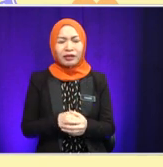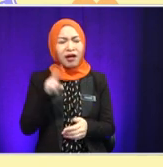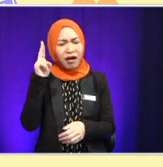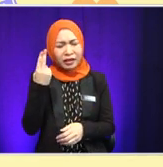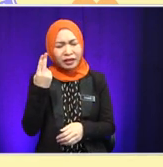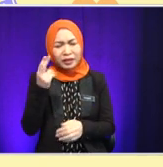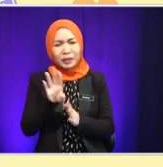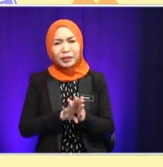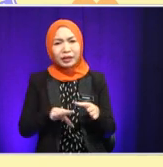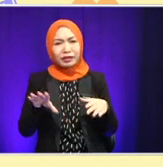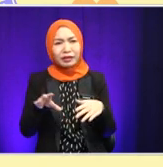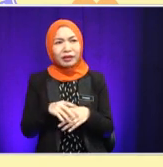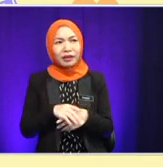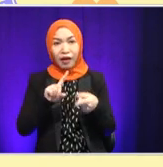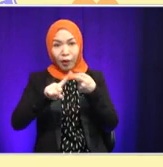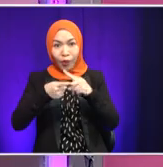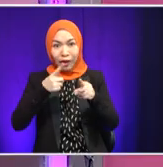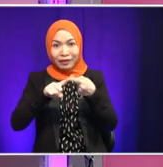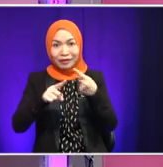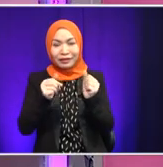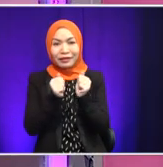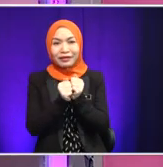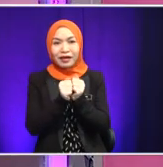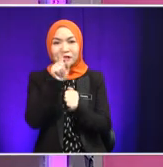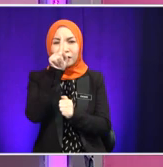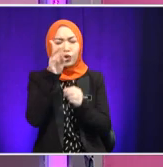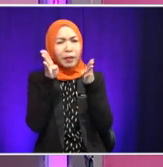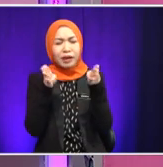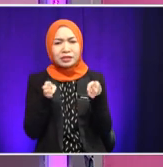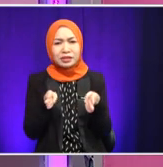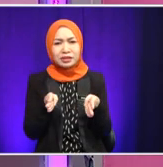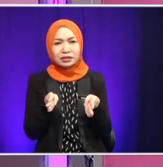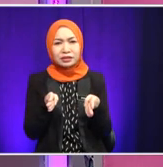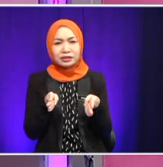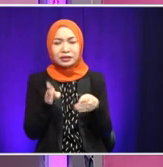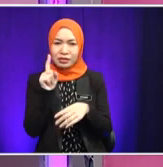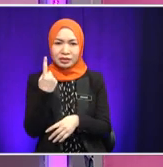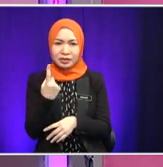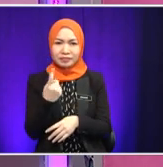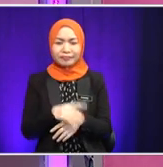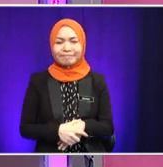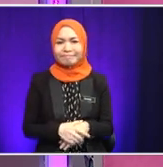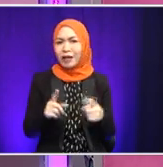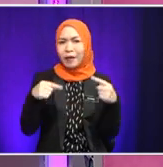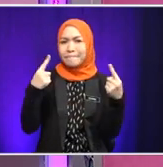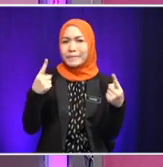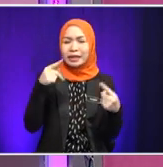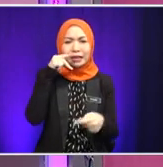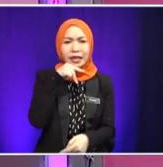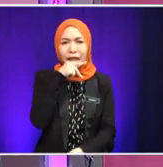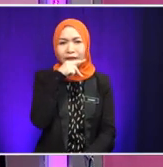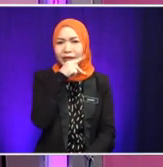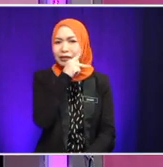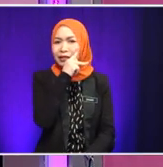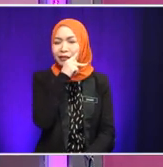kaum dia mereka tidak mau tumbuh lagi tidak mau bercampur pergi dengan